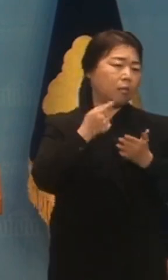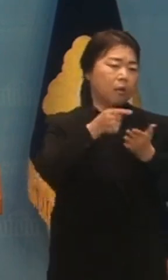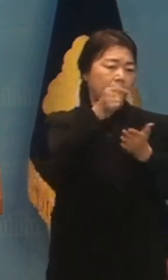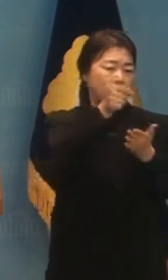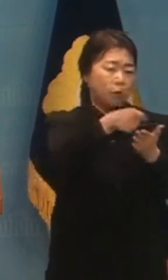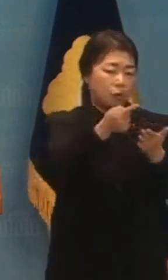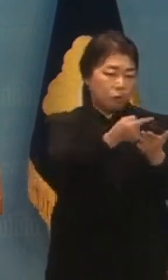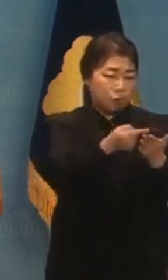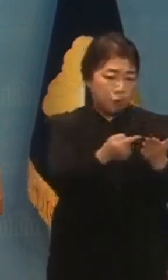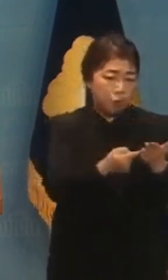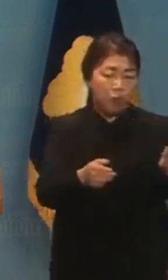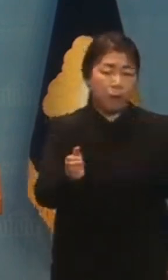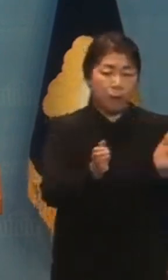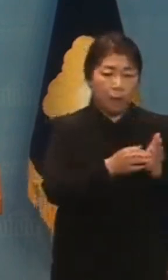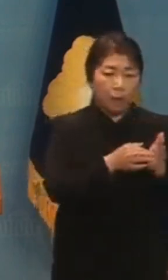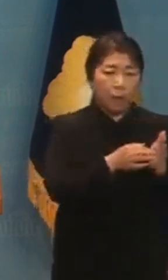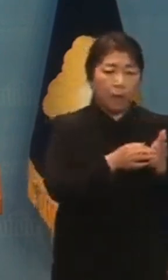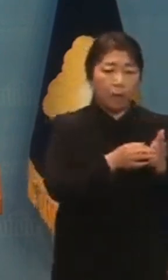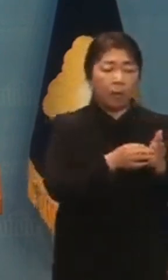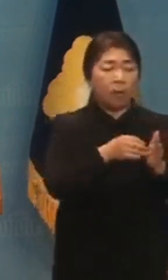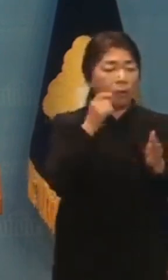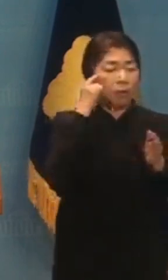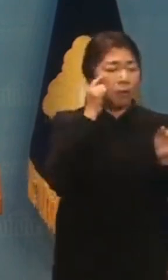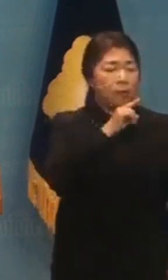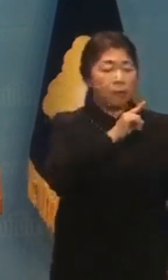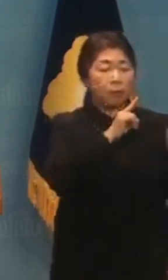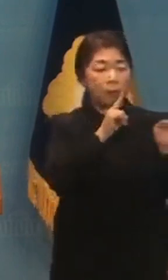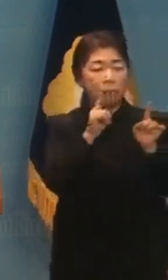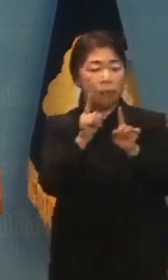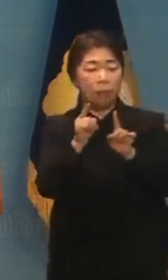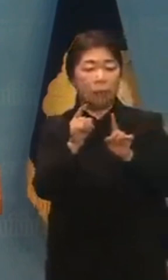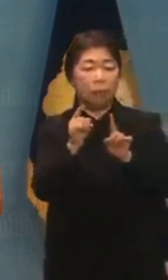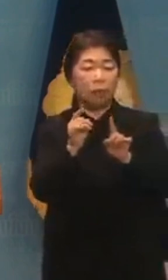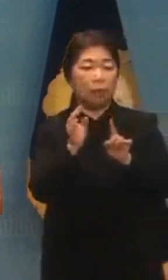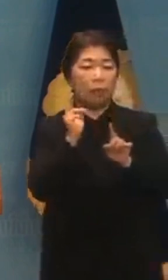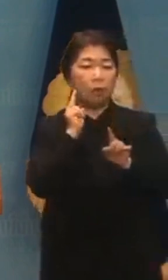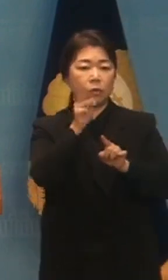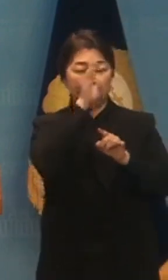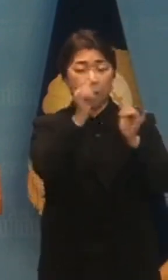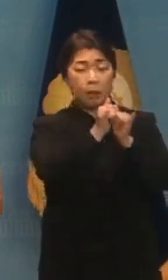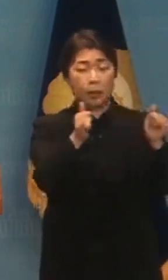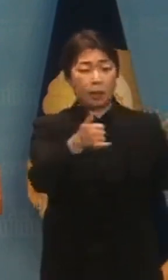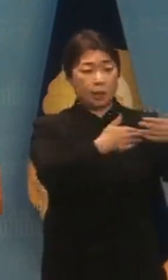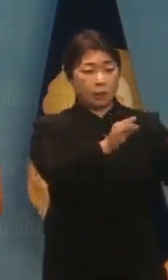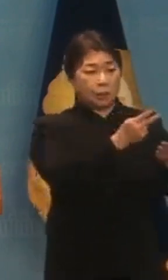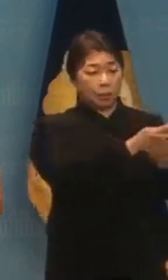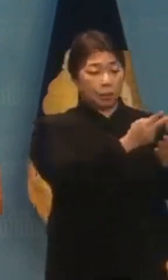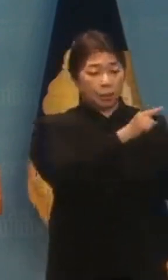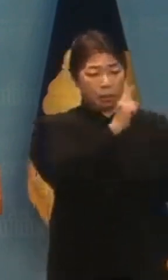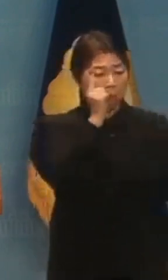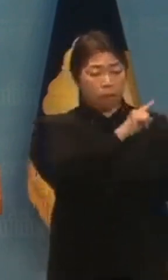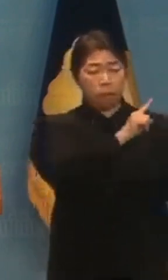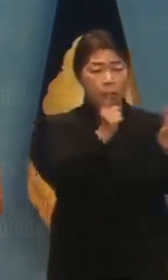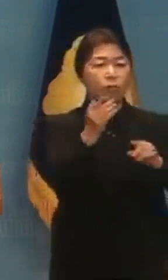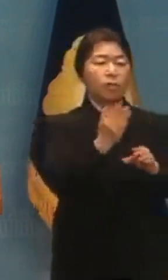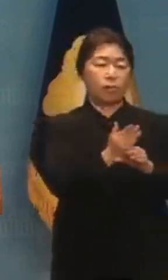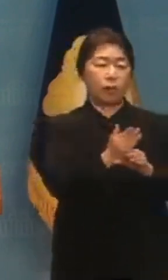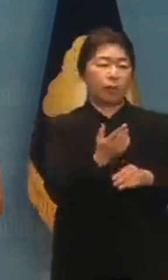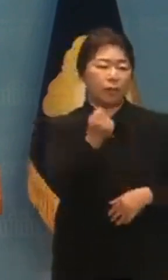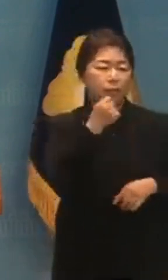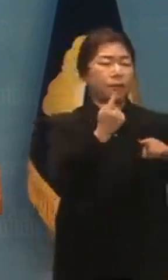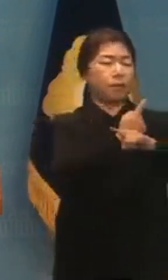통해 의식을 회복하고 중환자실에서 회복 중인 것으로 알려졌습니다. 이 대표의